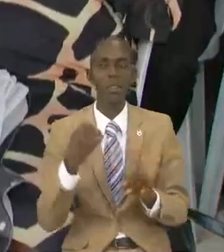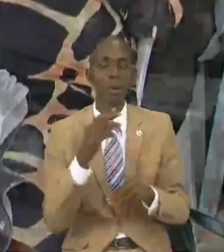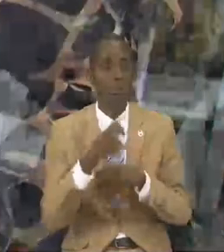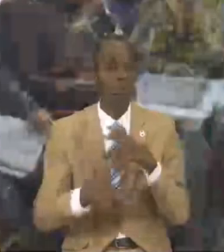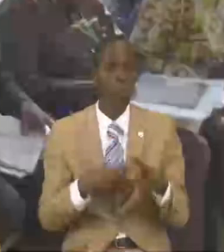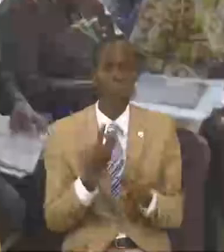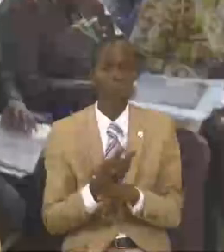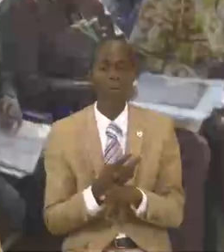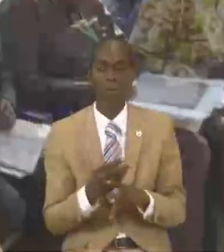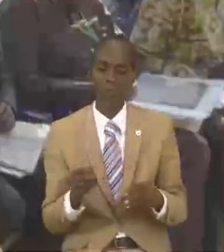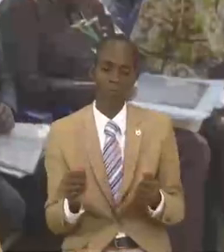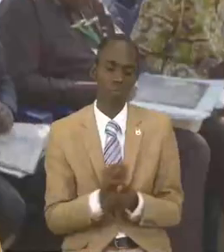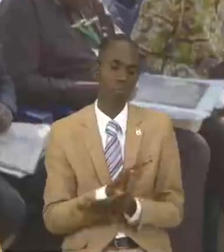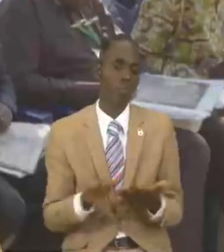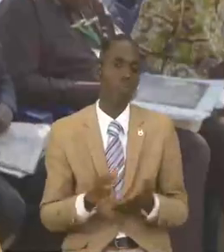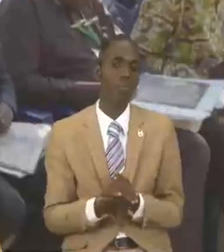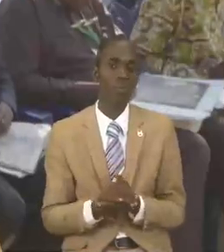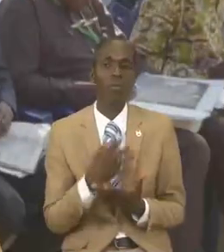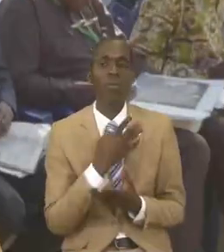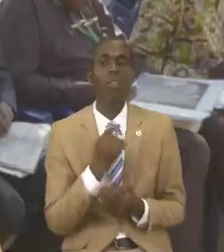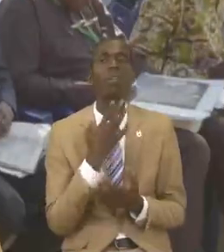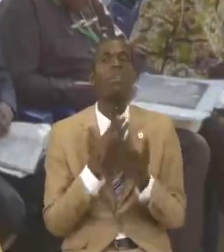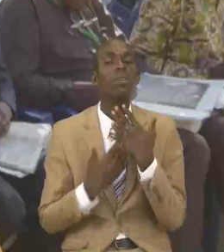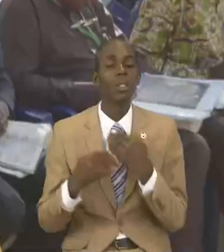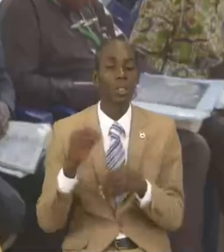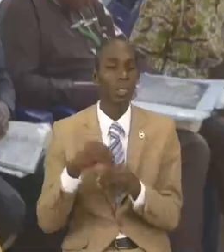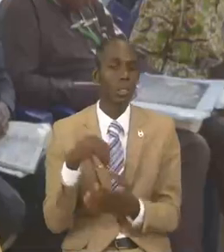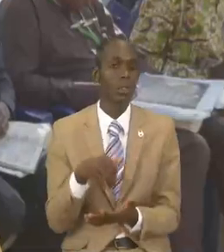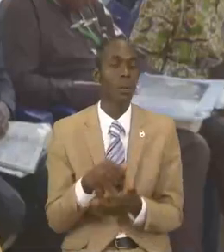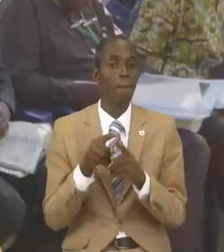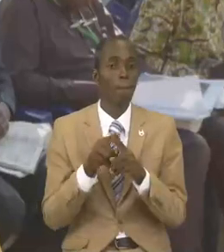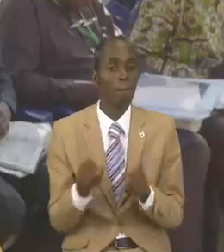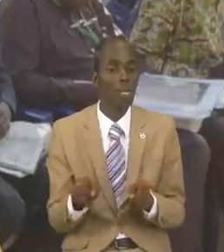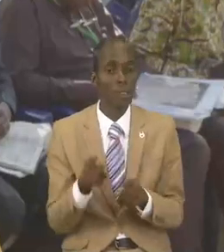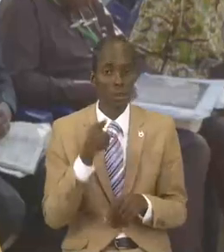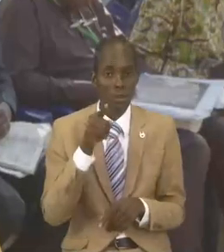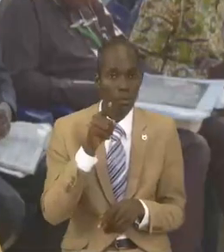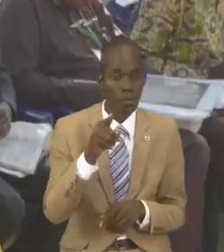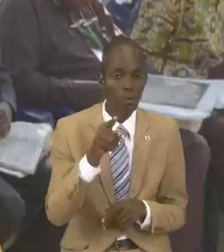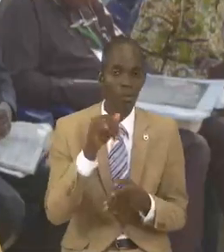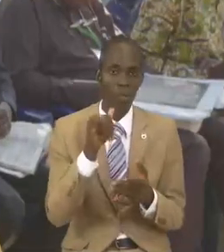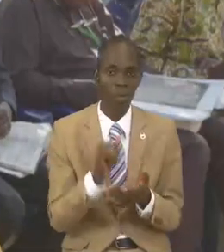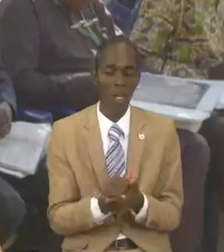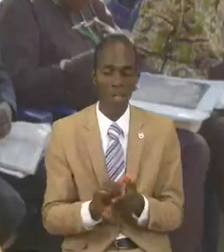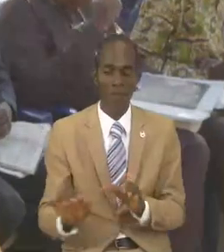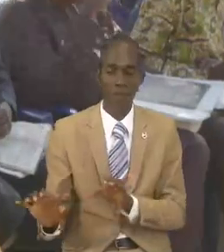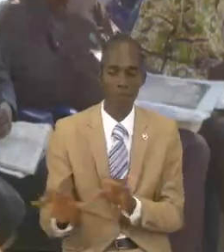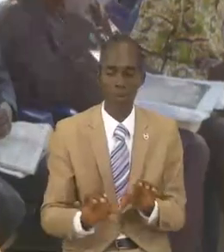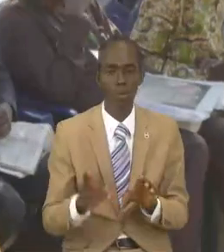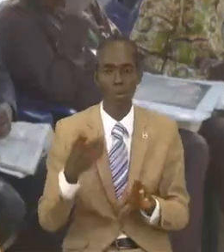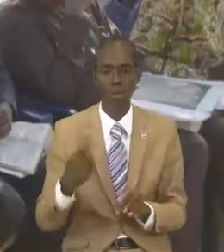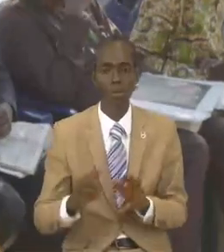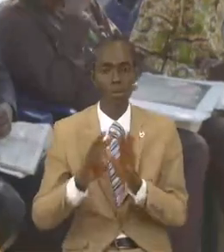passe et sa convoitise aussi. Mais celui qui fait la volonté